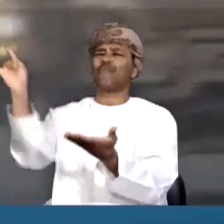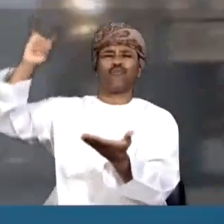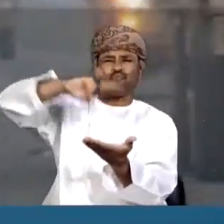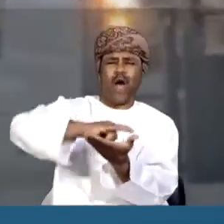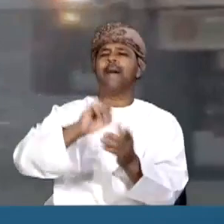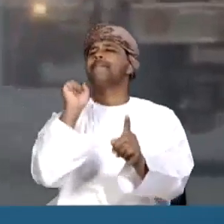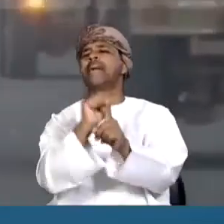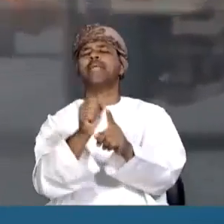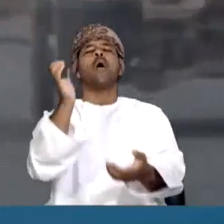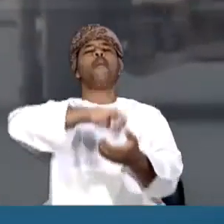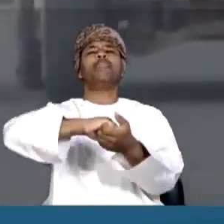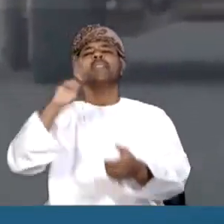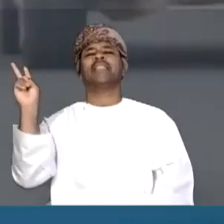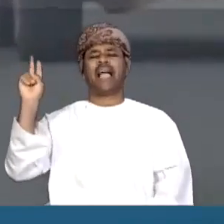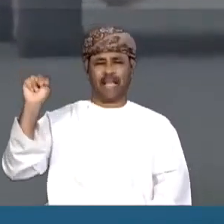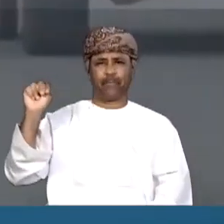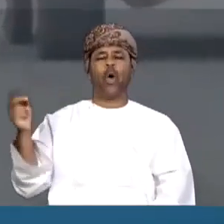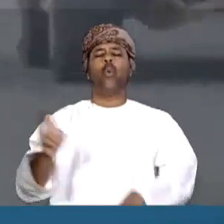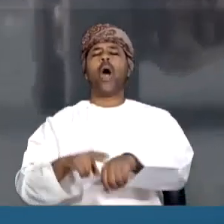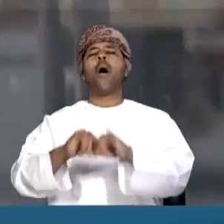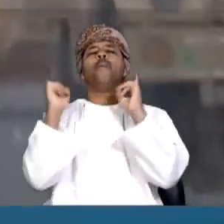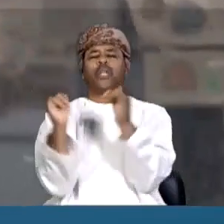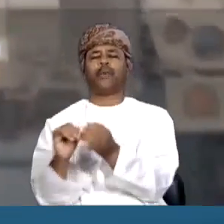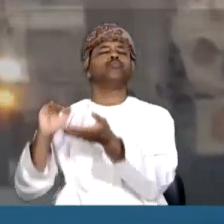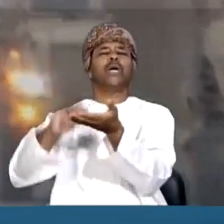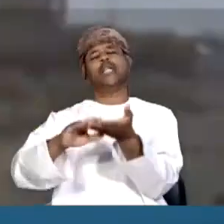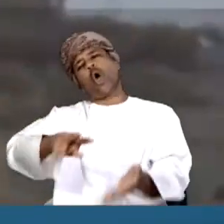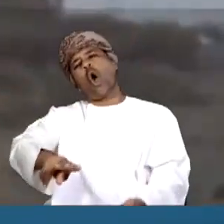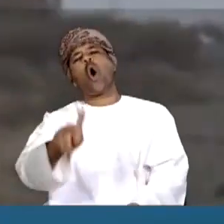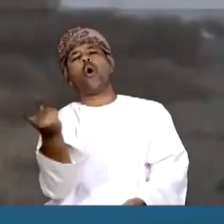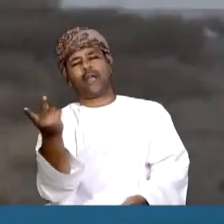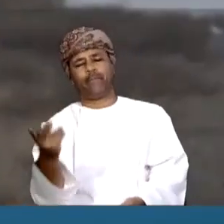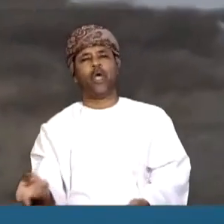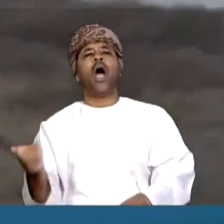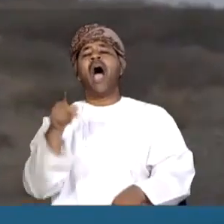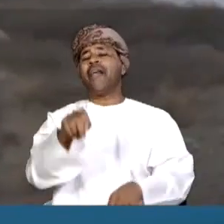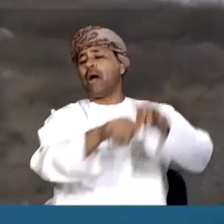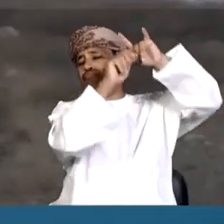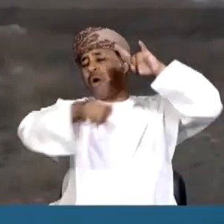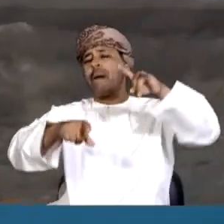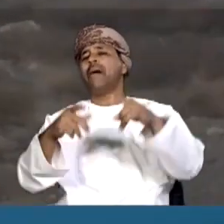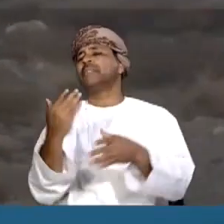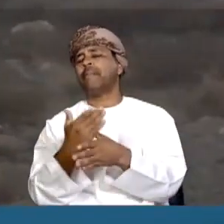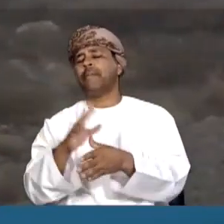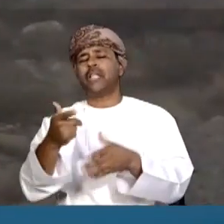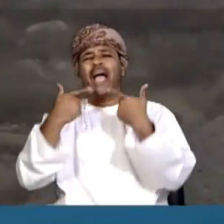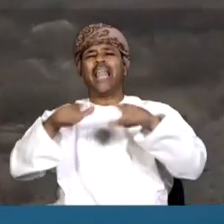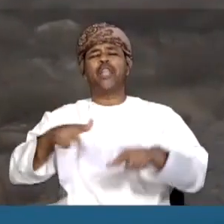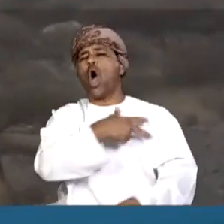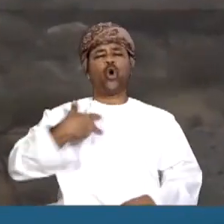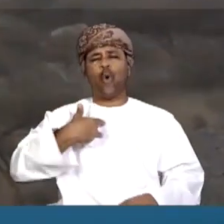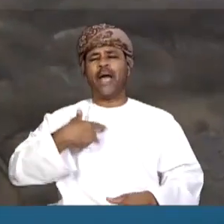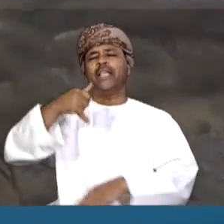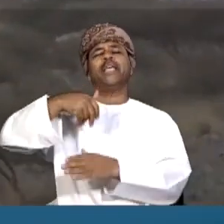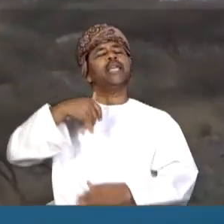التابعة للأمم المتحدة ومنظمات إغاثية أخرى. وتزامنت هذه الغارات مع إعلان الحكومة اليمنية